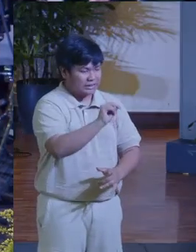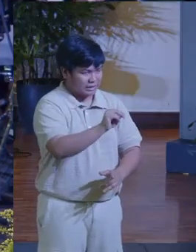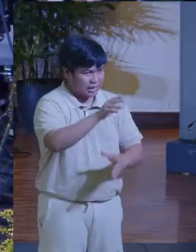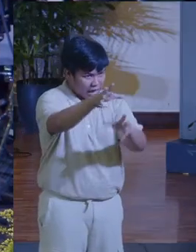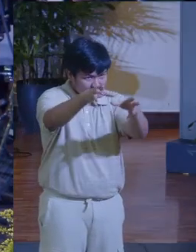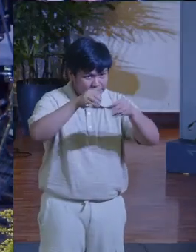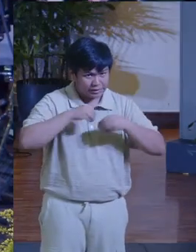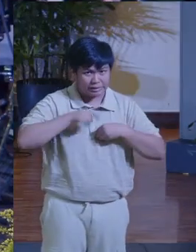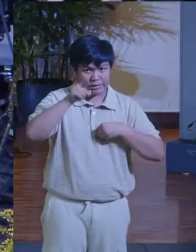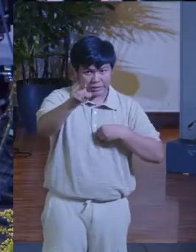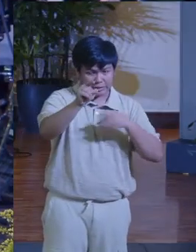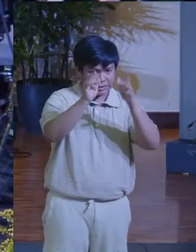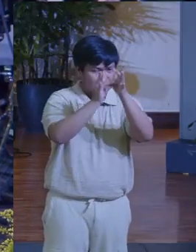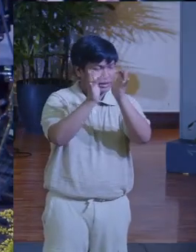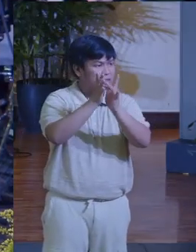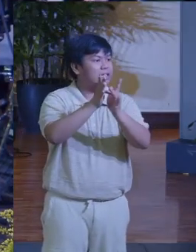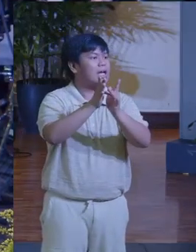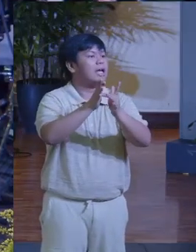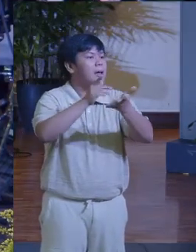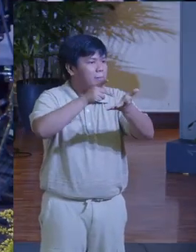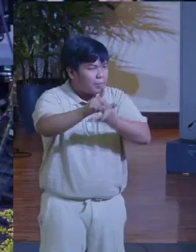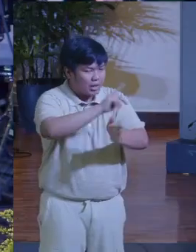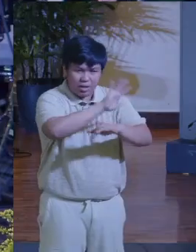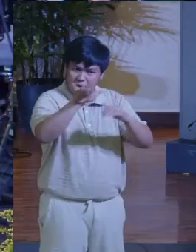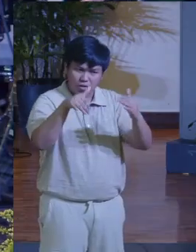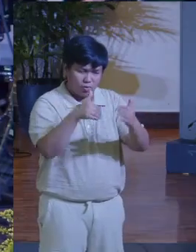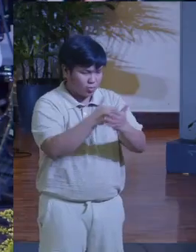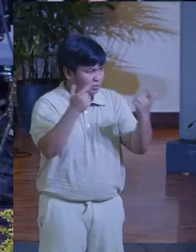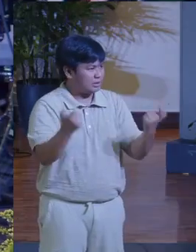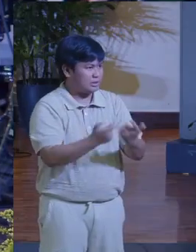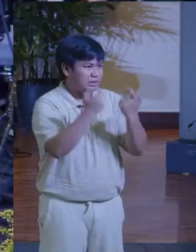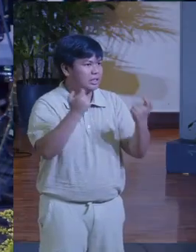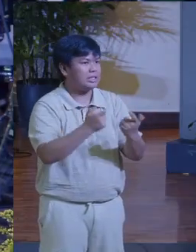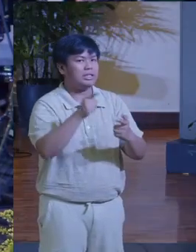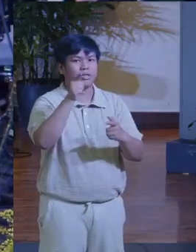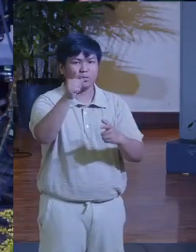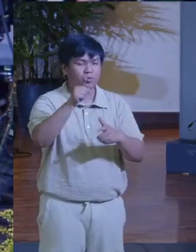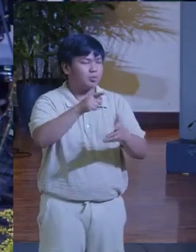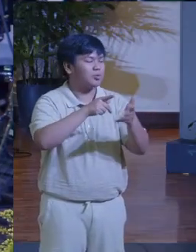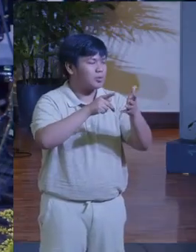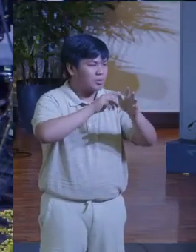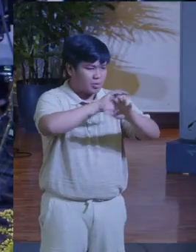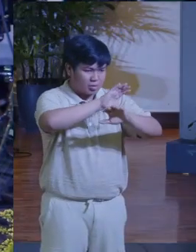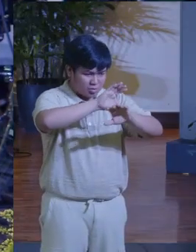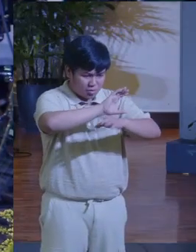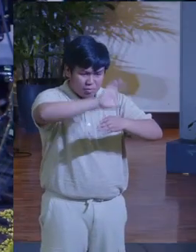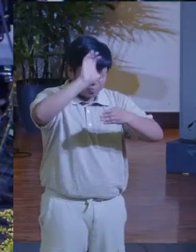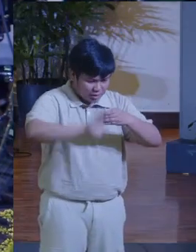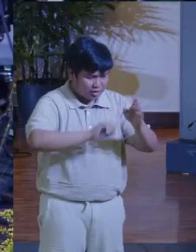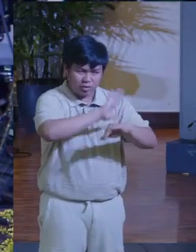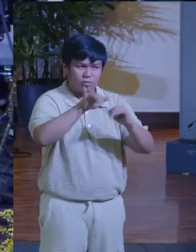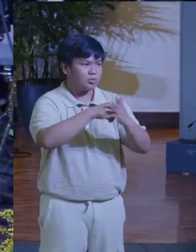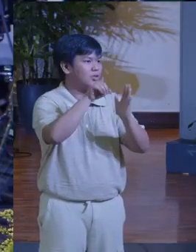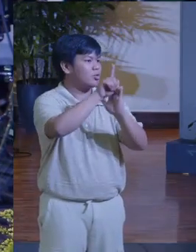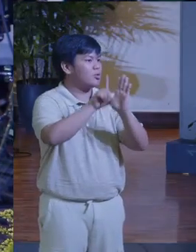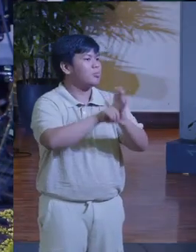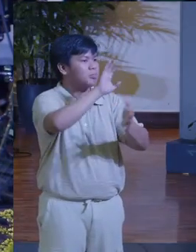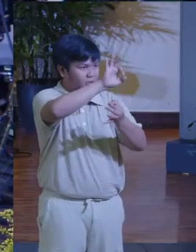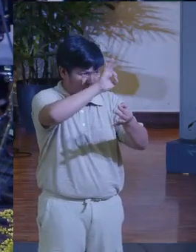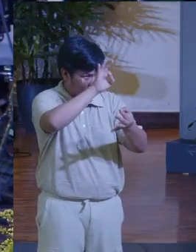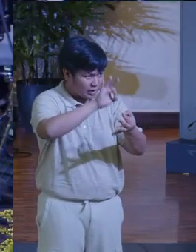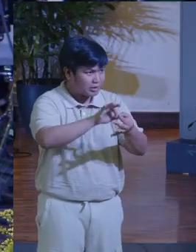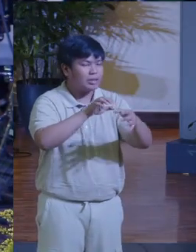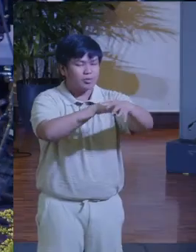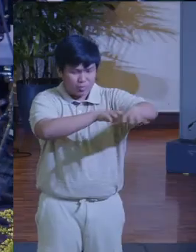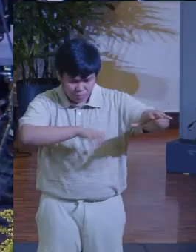siya ang gumawa na ng lahat ng iyon at panampalatayanan natin siya bilang Panginoon at tagapagligtas. At tayo